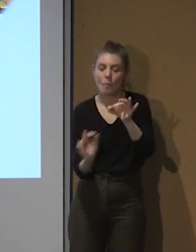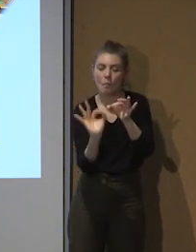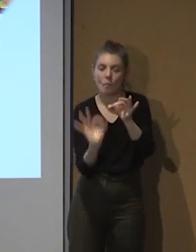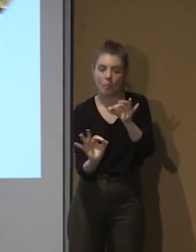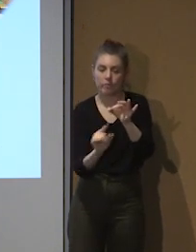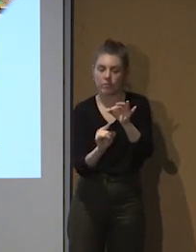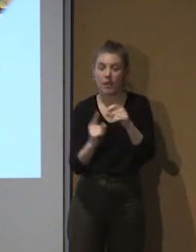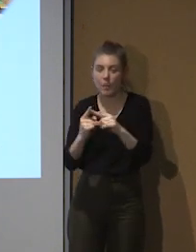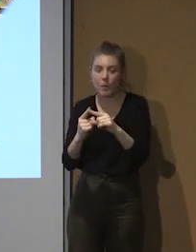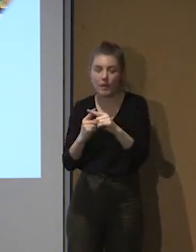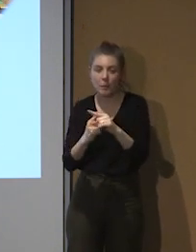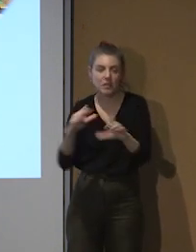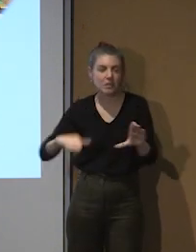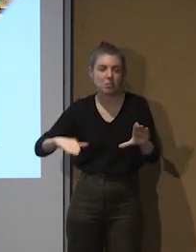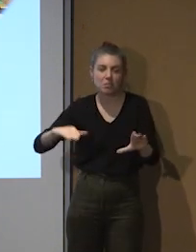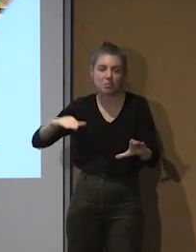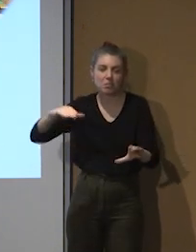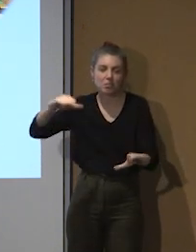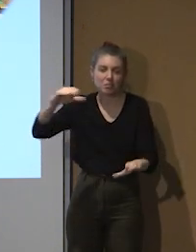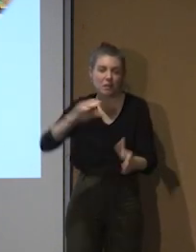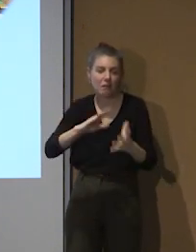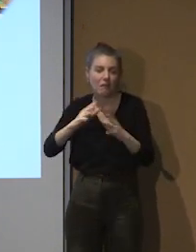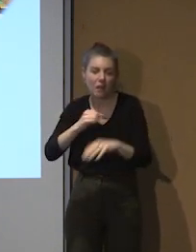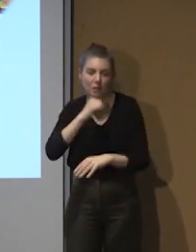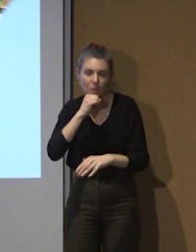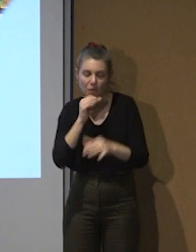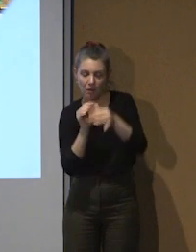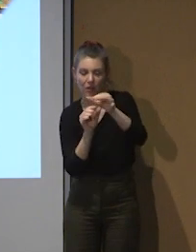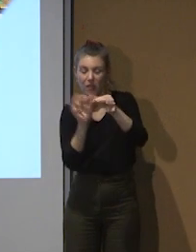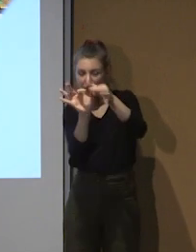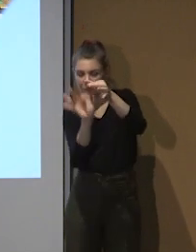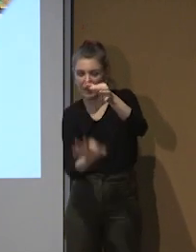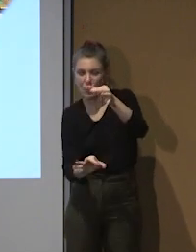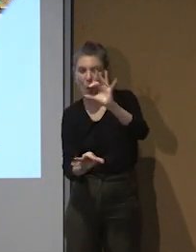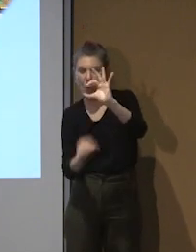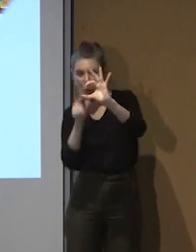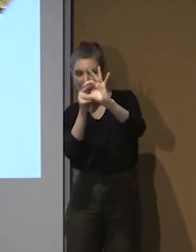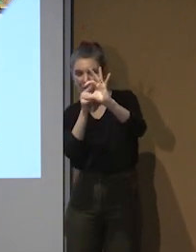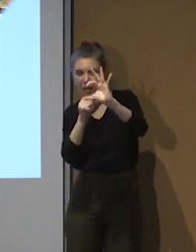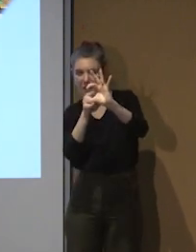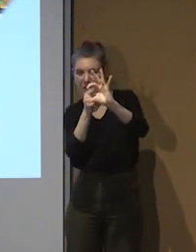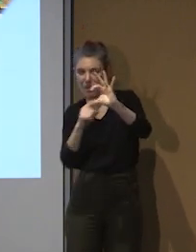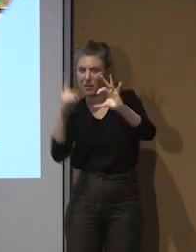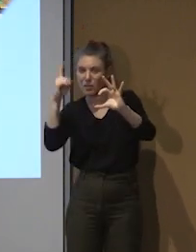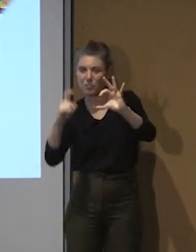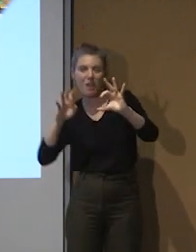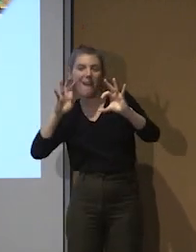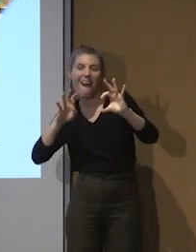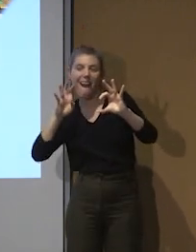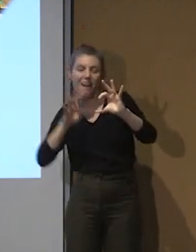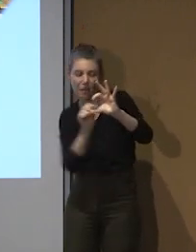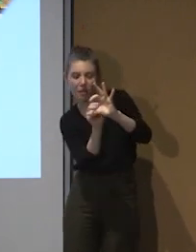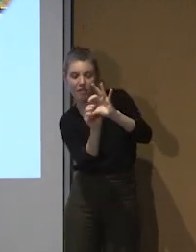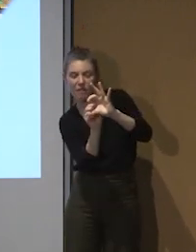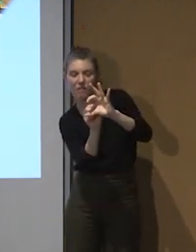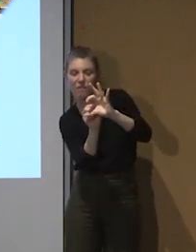de l'athérome, c'est du gras en gros, qui va se former au niveau des vaisseaux sanguins. Ça va se former plus ou moins vite, que